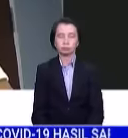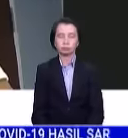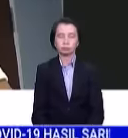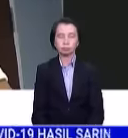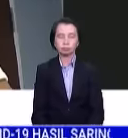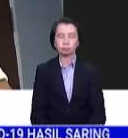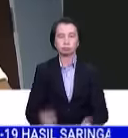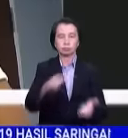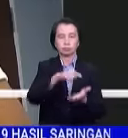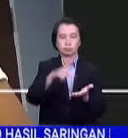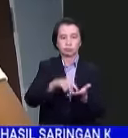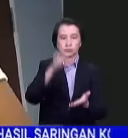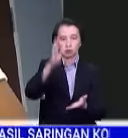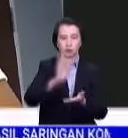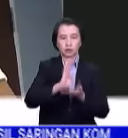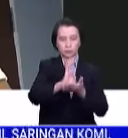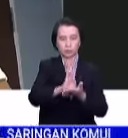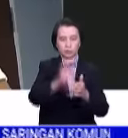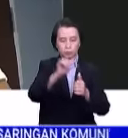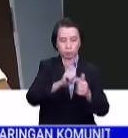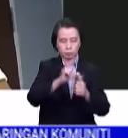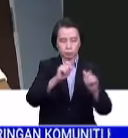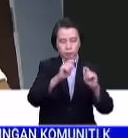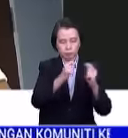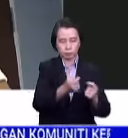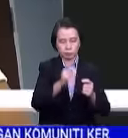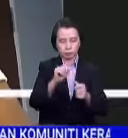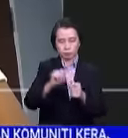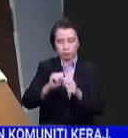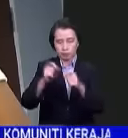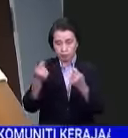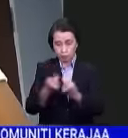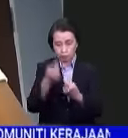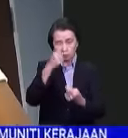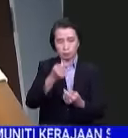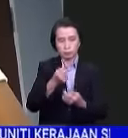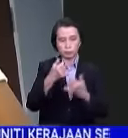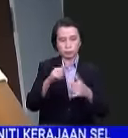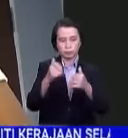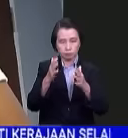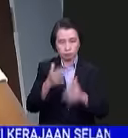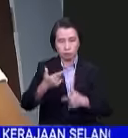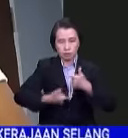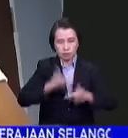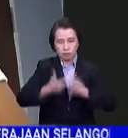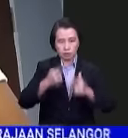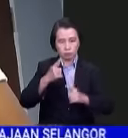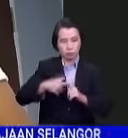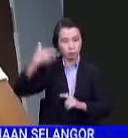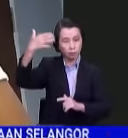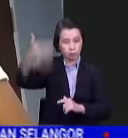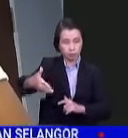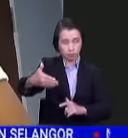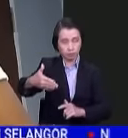Dan ini akan membantu setiap pasukan dan setiap pemain untuk Liga bulan hadapan.